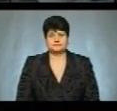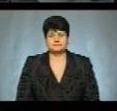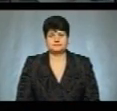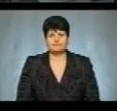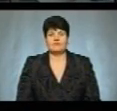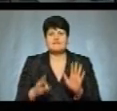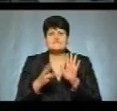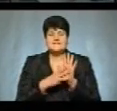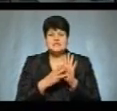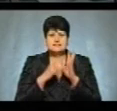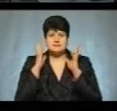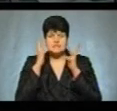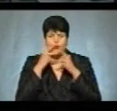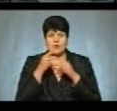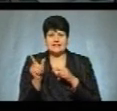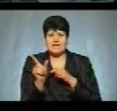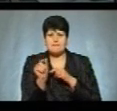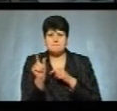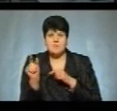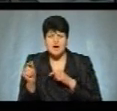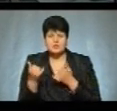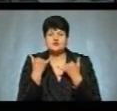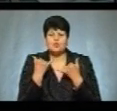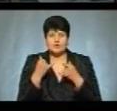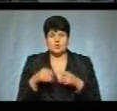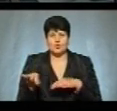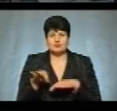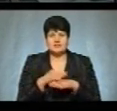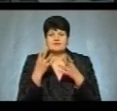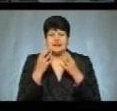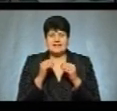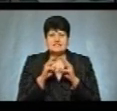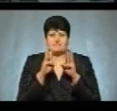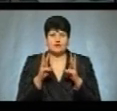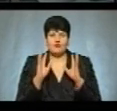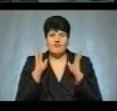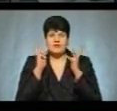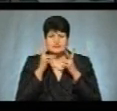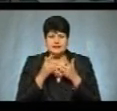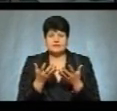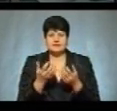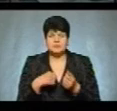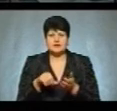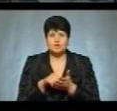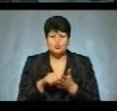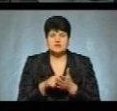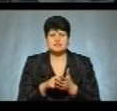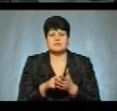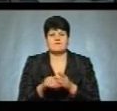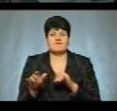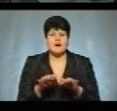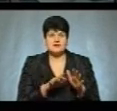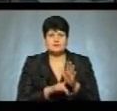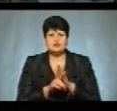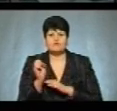8 закоханих пар з Тернополя одружились сьогодні. У День Святого Валентина вони взяли участь в акції «Кохання без кордонів», яка розпочалась